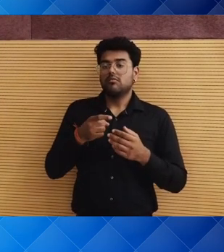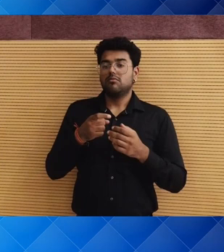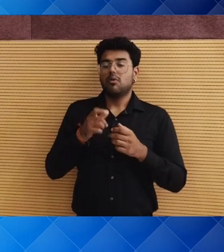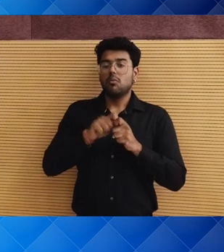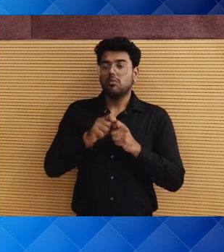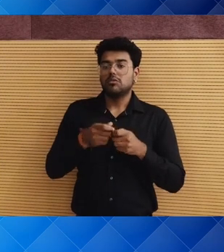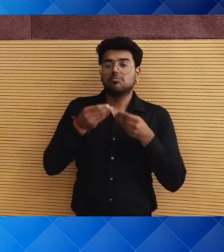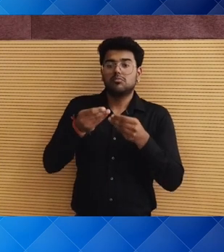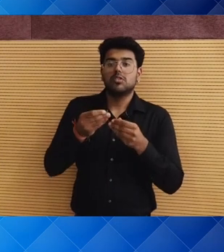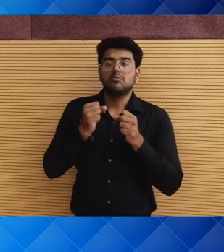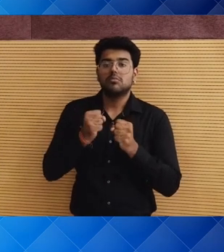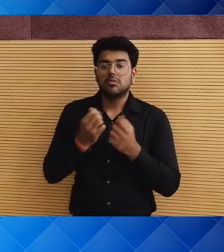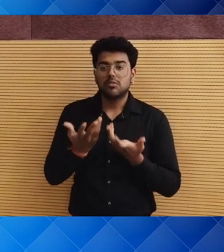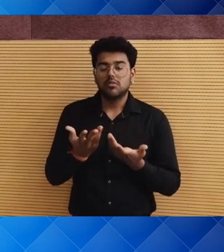चुनौती,